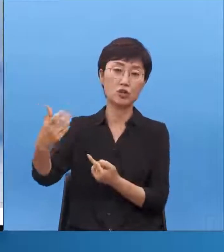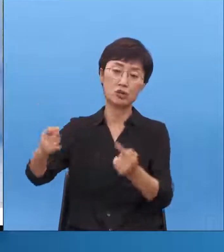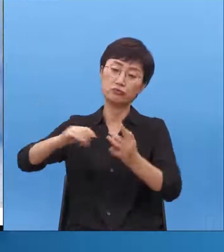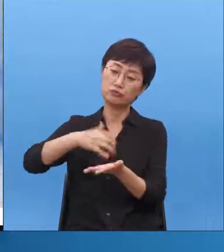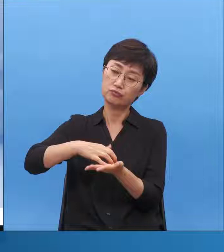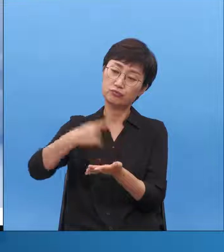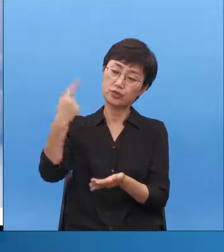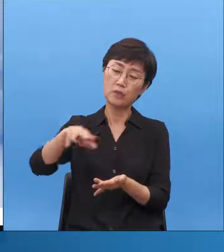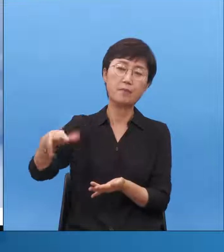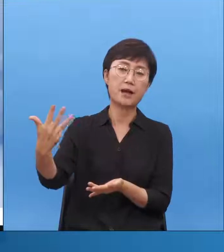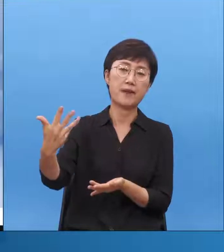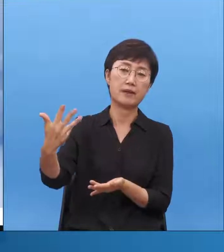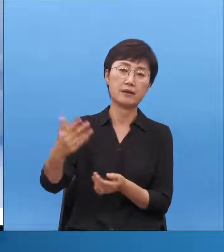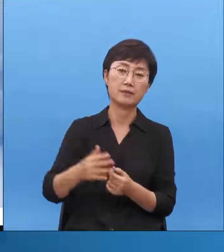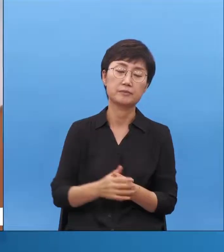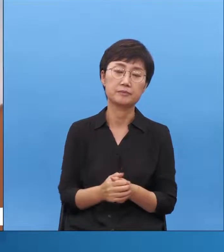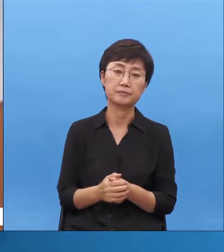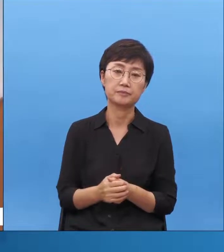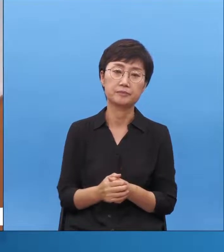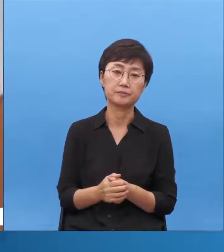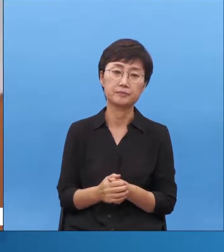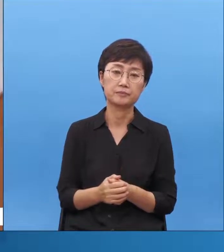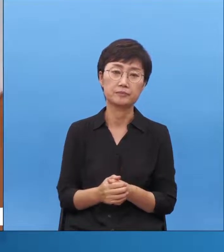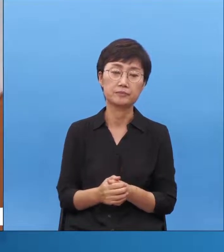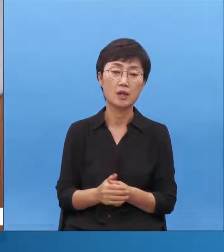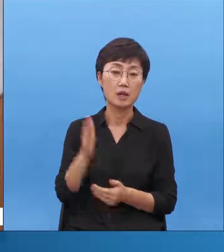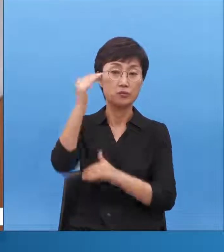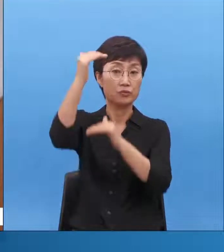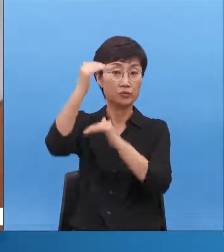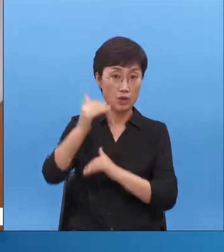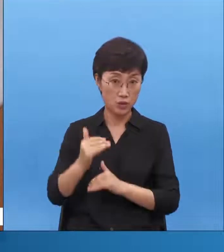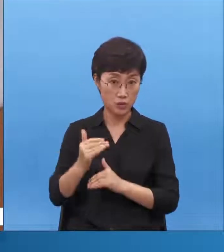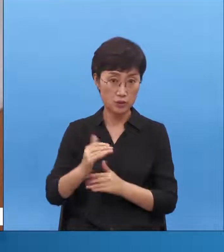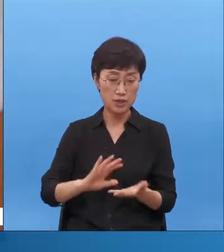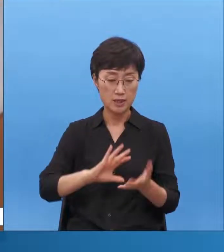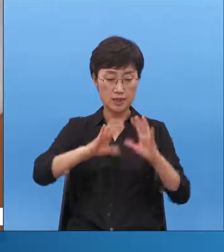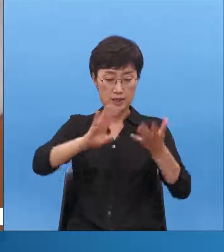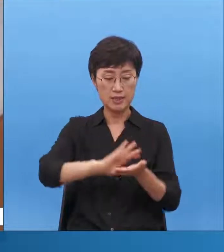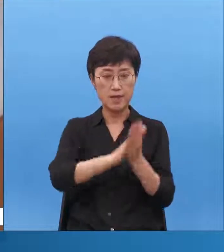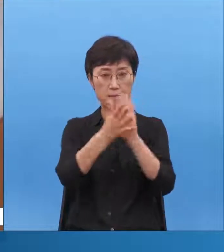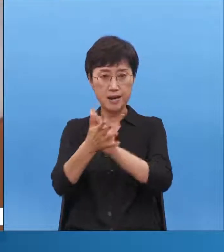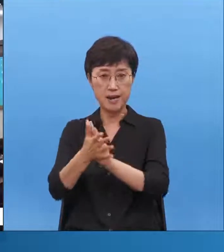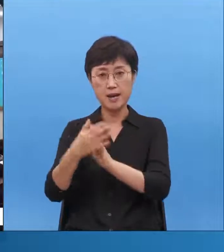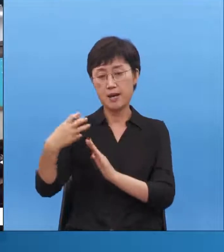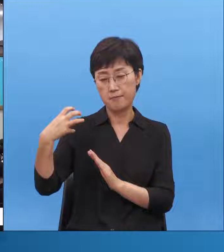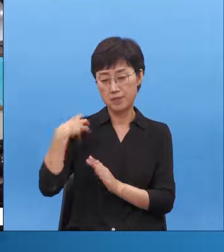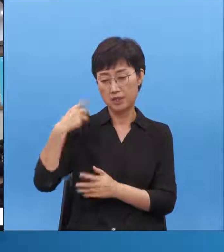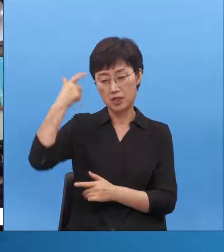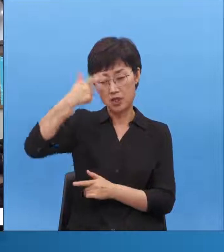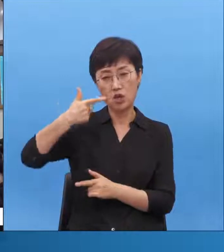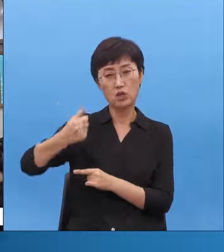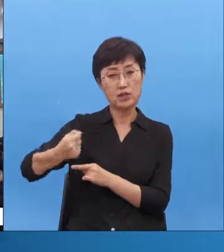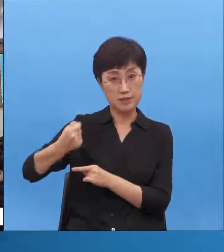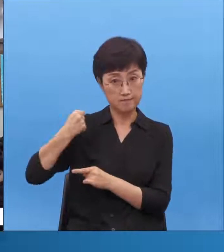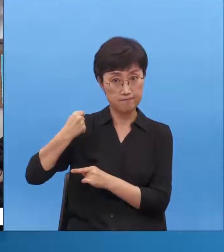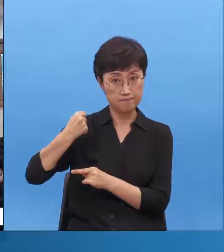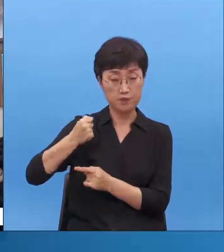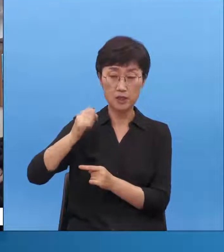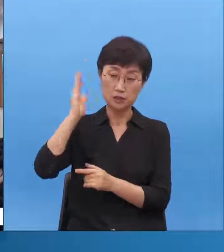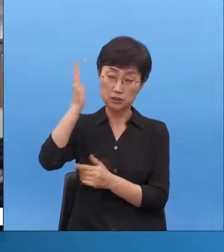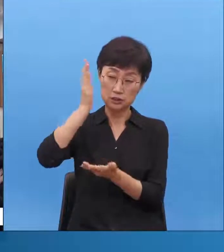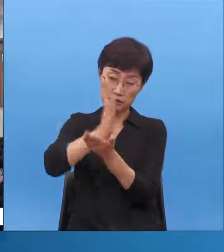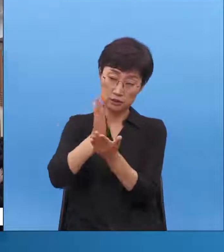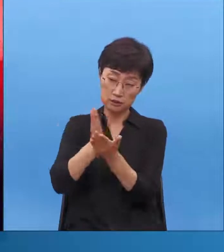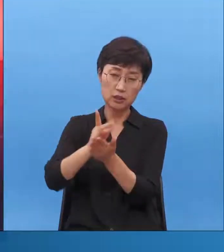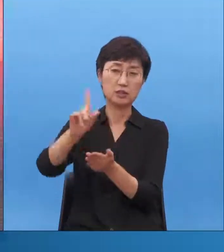덕평 RUTC에서 열렸습니다. 류광수 목사는 세계를 변화시킬 영적 작품이란 주제로 15강의 메시지를